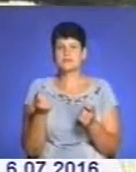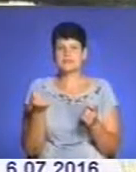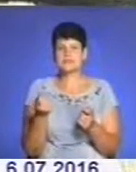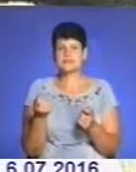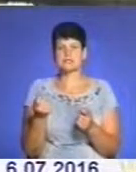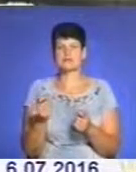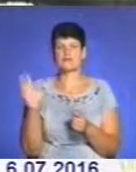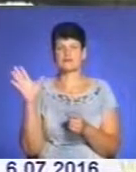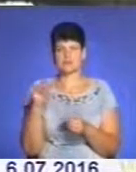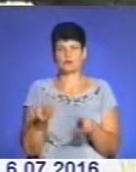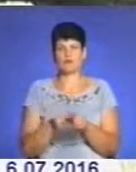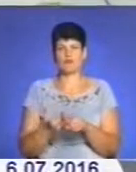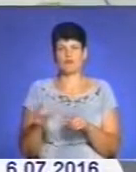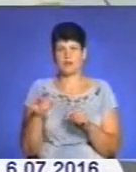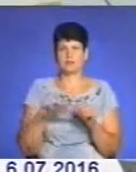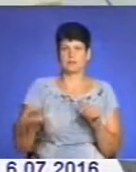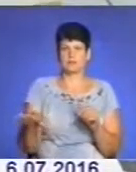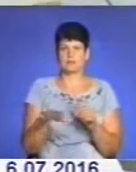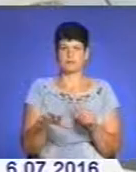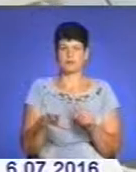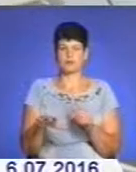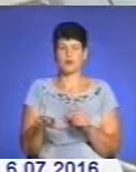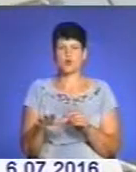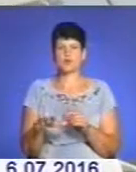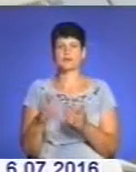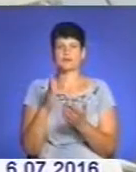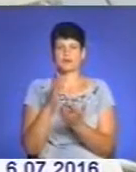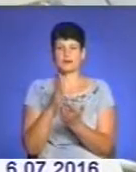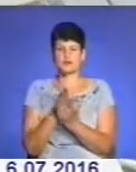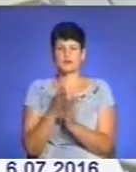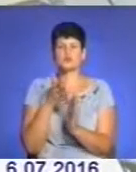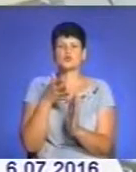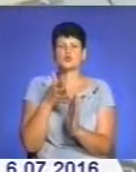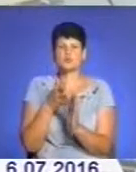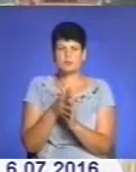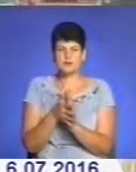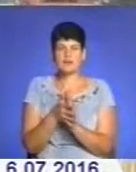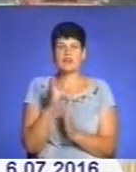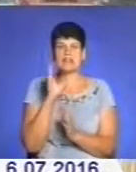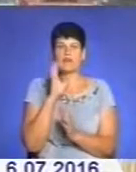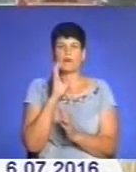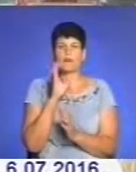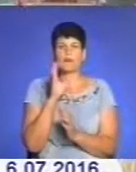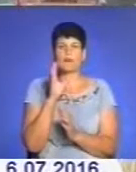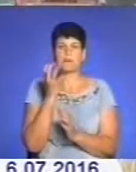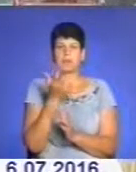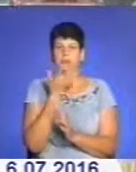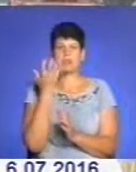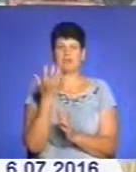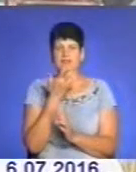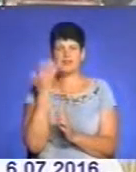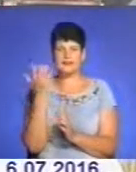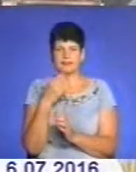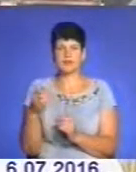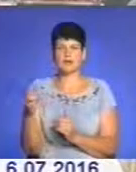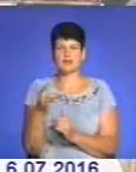регіональна вся розташована. Зрозуміло, що пшениця, яка знаходиться в південних регіонах, це частина Чернівецької області,